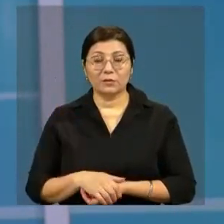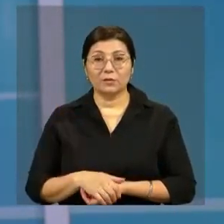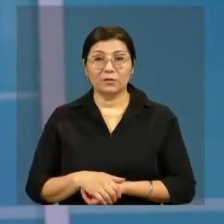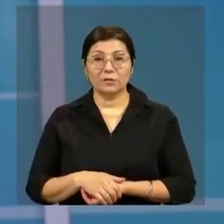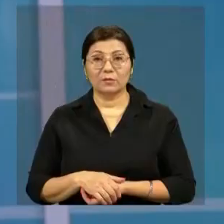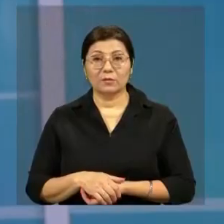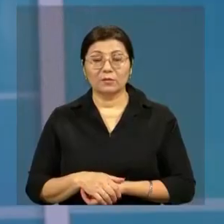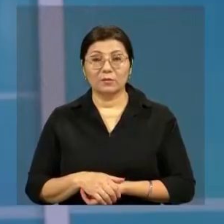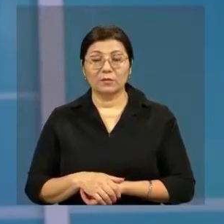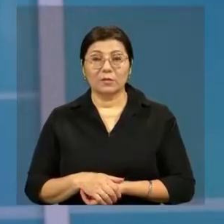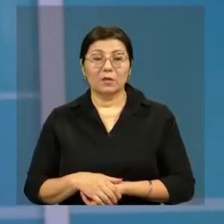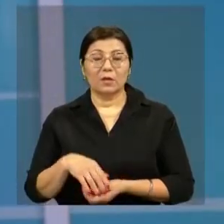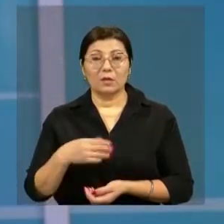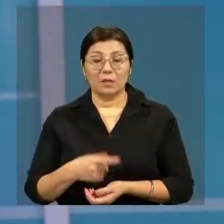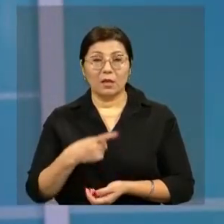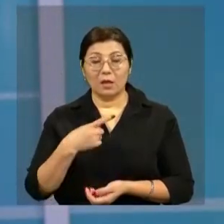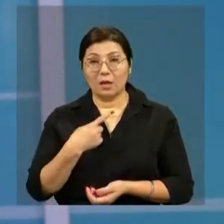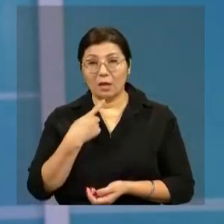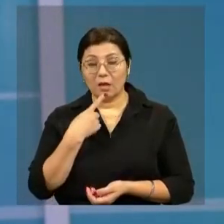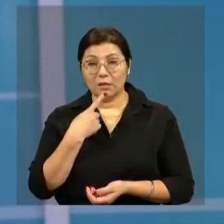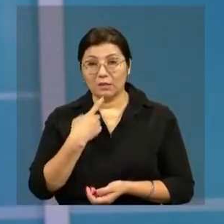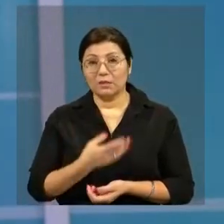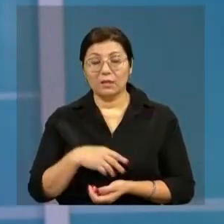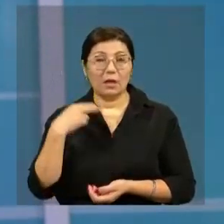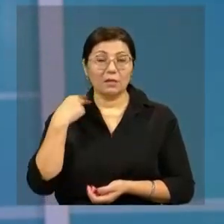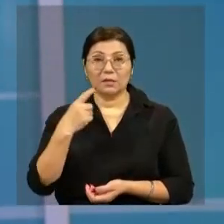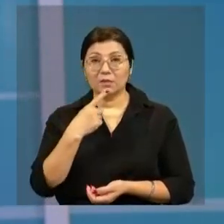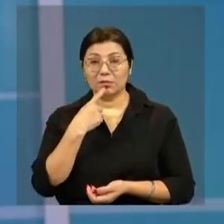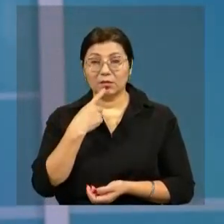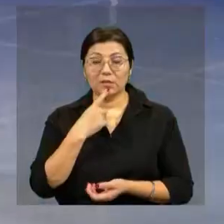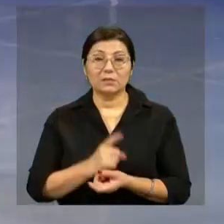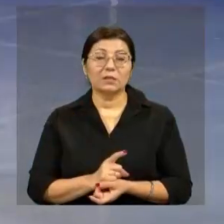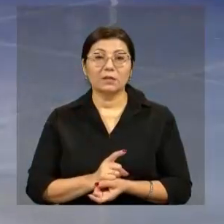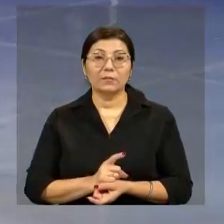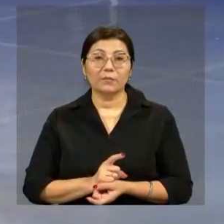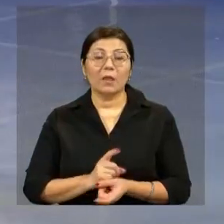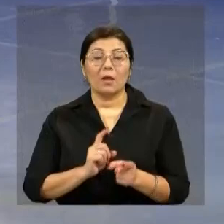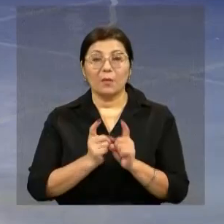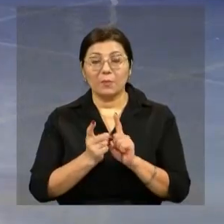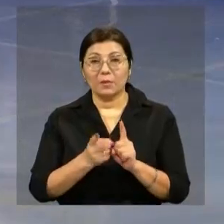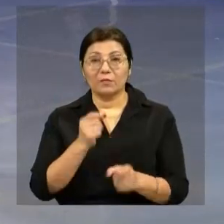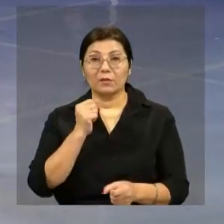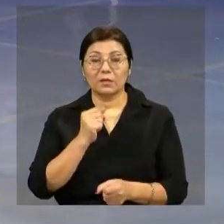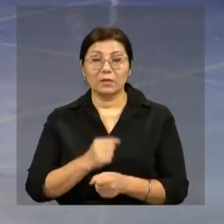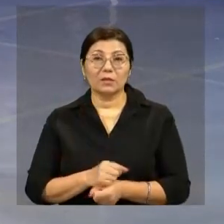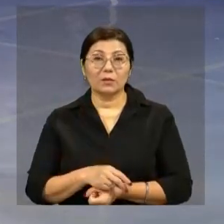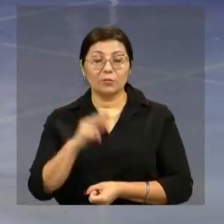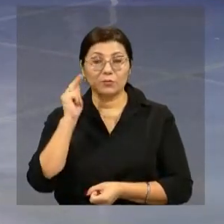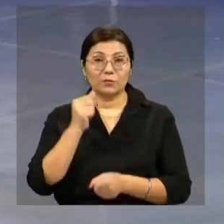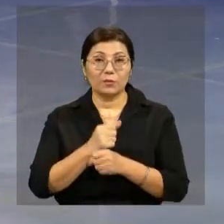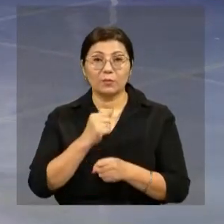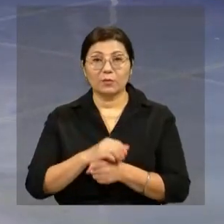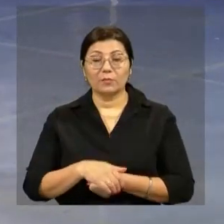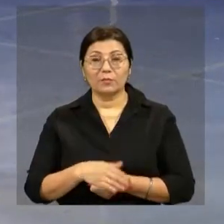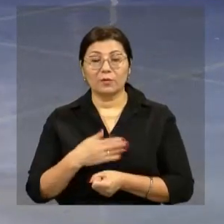меня специальность называется английский язык, информатика. То есть я педагог и переводчик. А, то есть вы и учитесь, и работаете одновременно? Да. И времени хватает? Да,